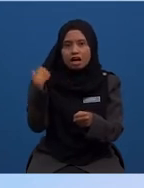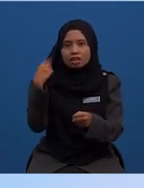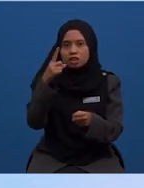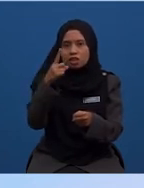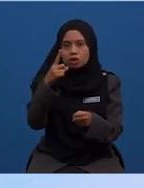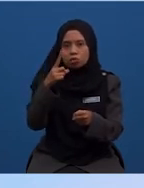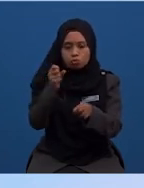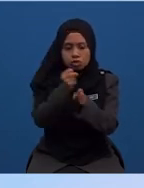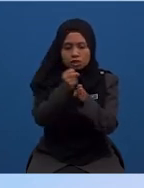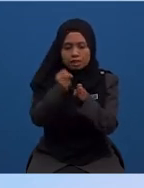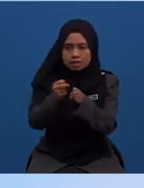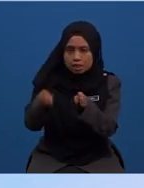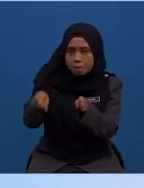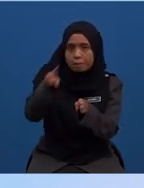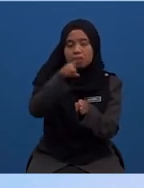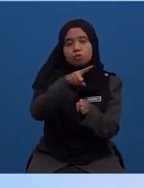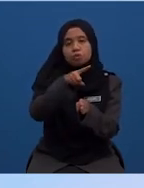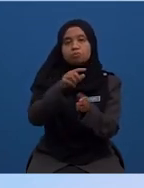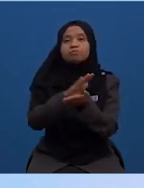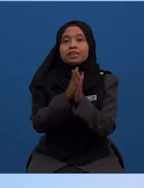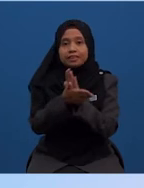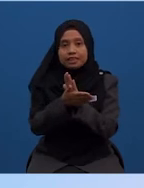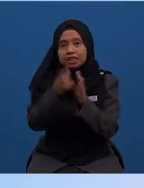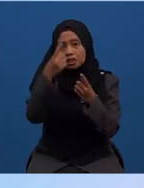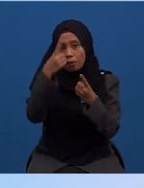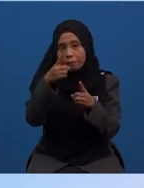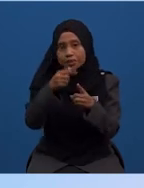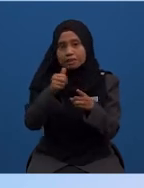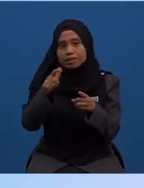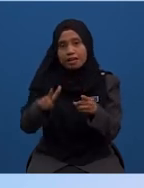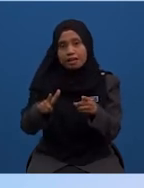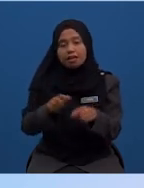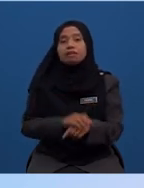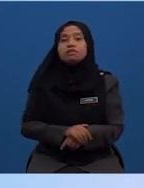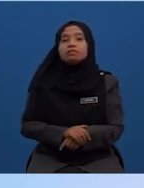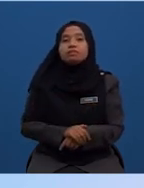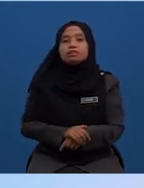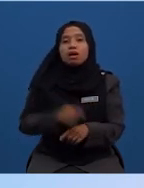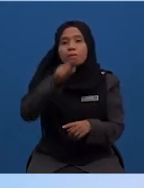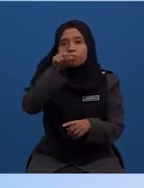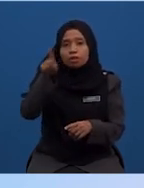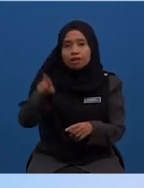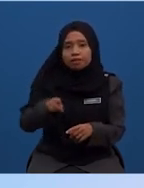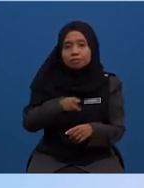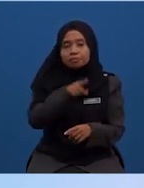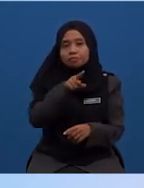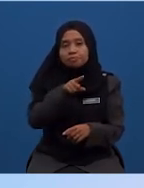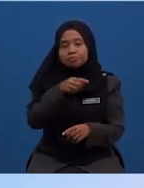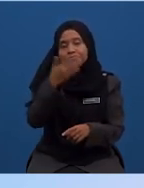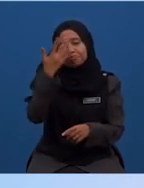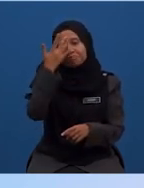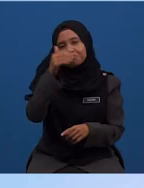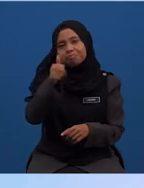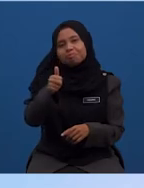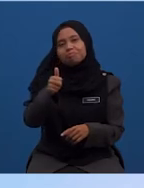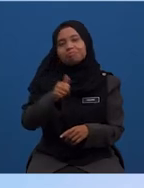melengkung. Maka jawapannya ialah bulatan. Bijak